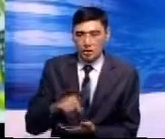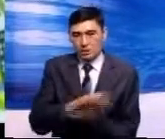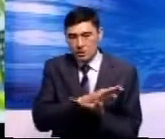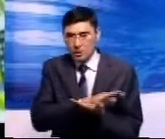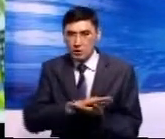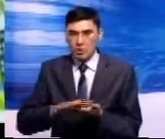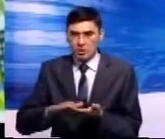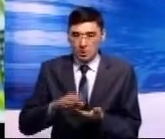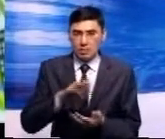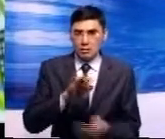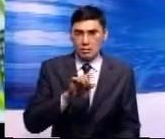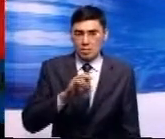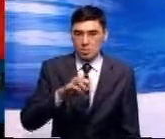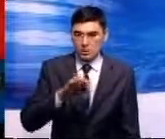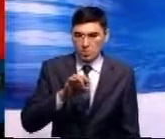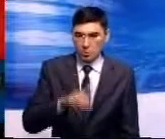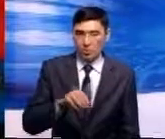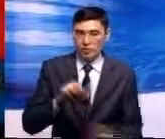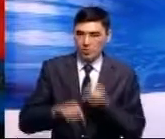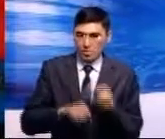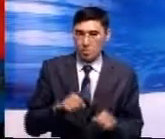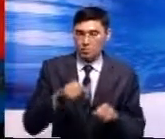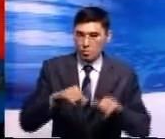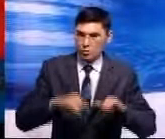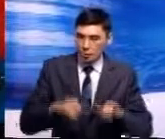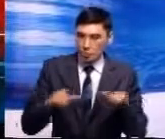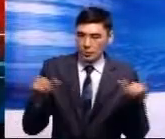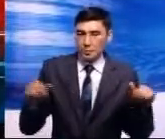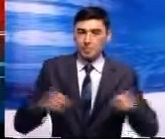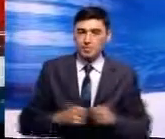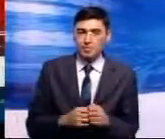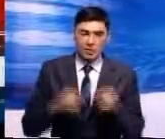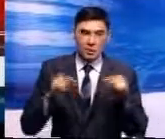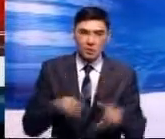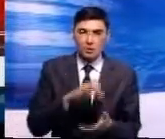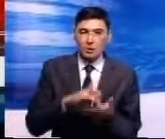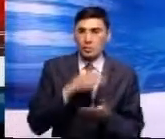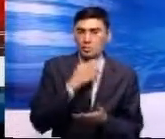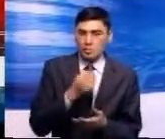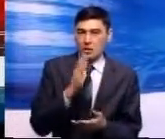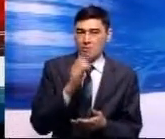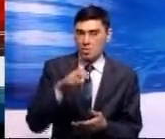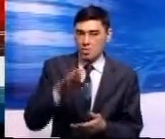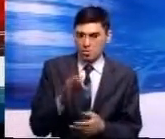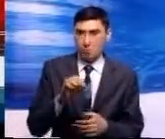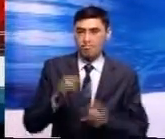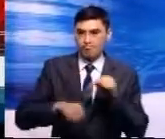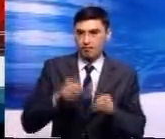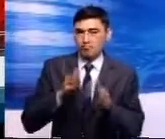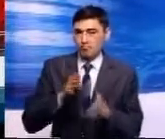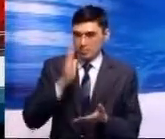нас в городе Семей. Я рада, что в нашем городе проходят велопробеги. Это очень полезно. И я рада,